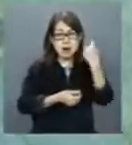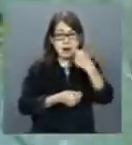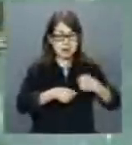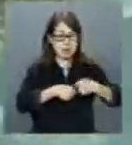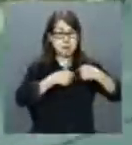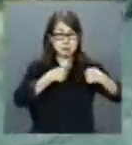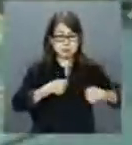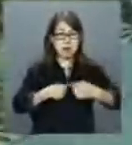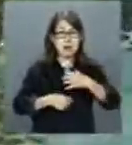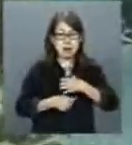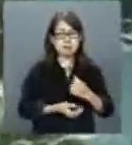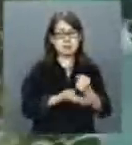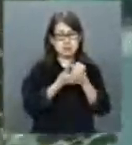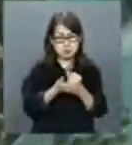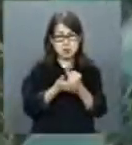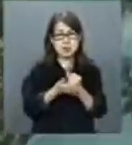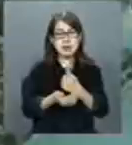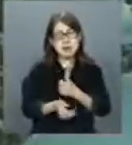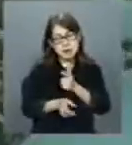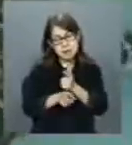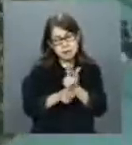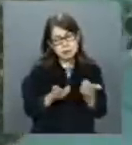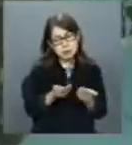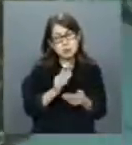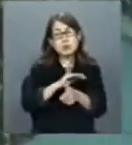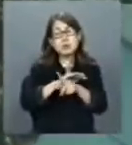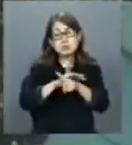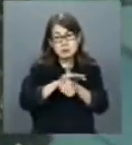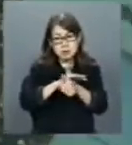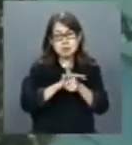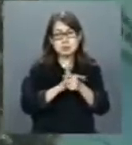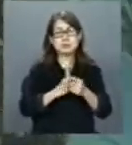าทำหน้าที่ดูแลลูกเต่าเหล่านี้ด้วยค่ะ